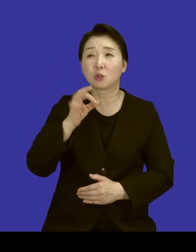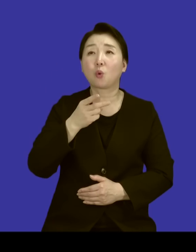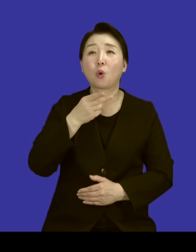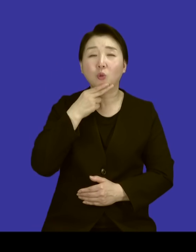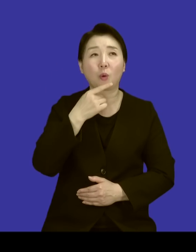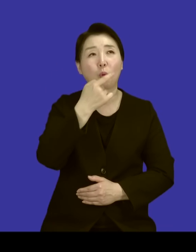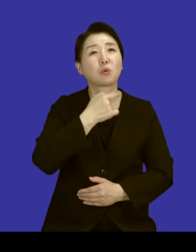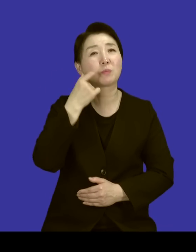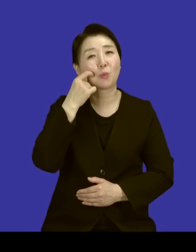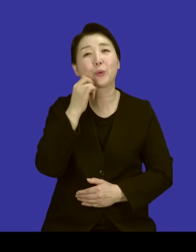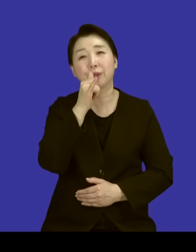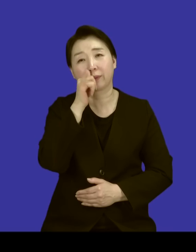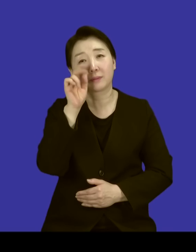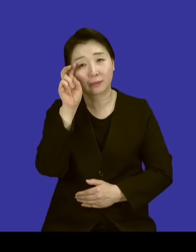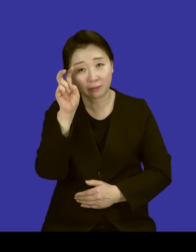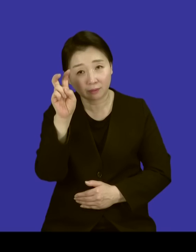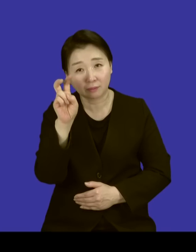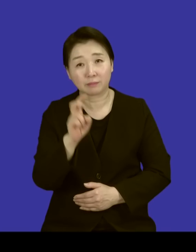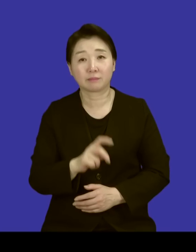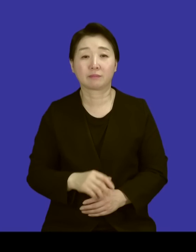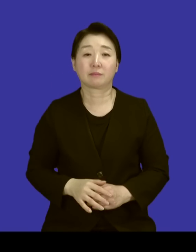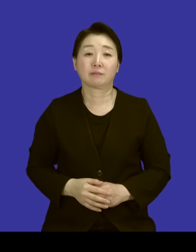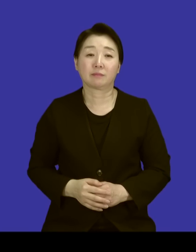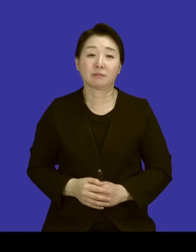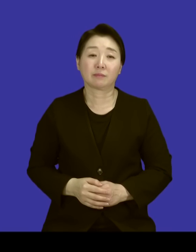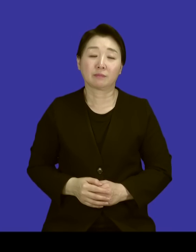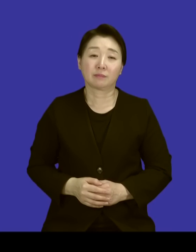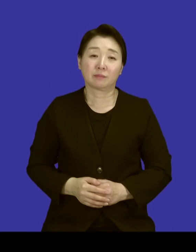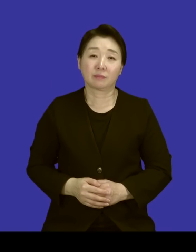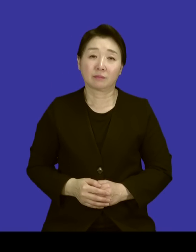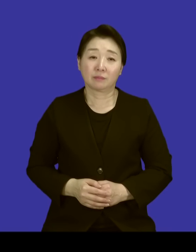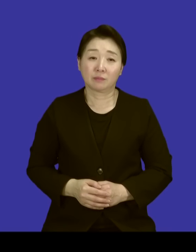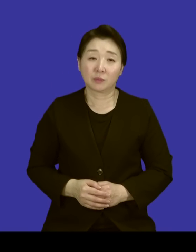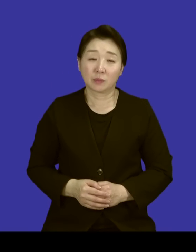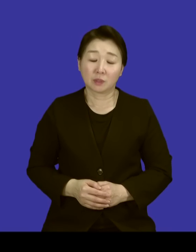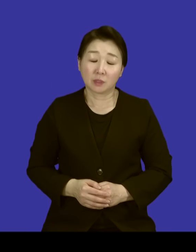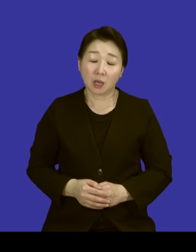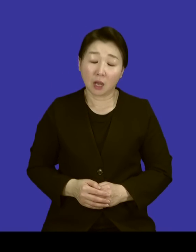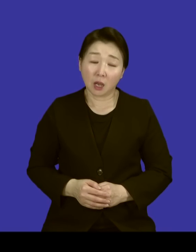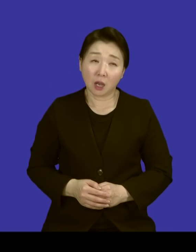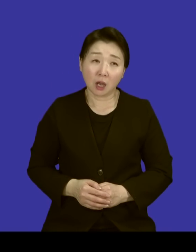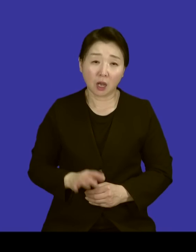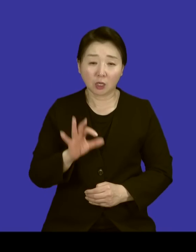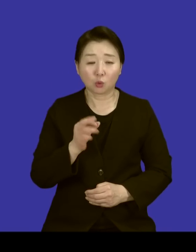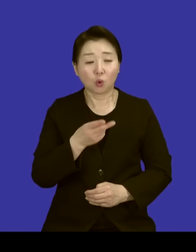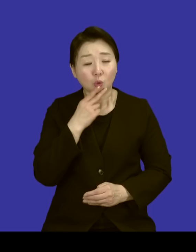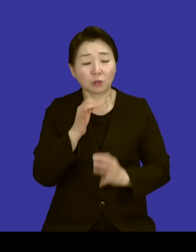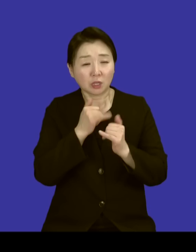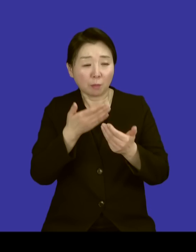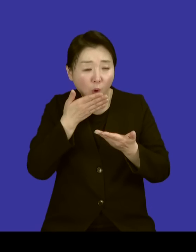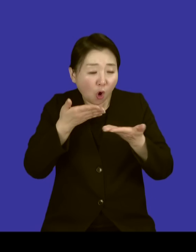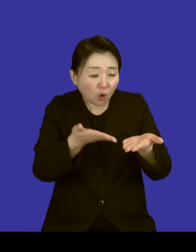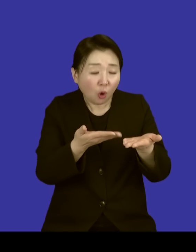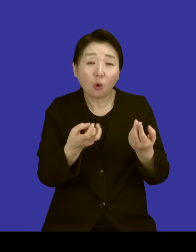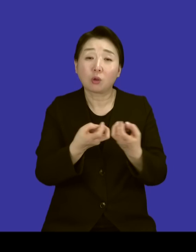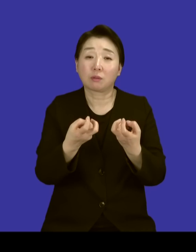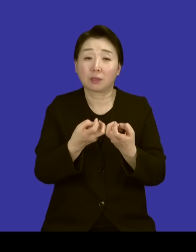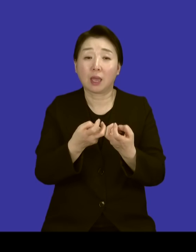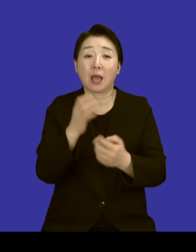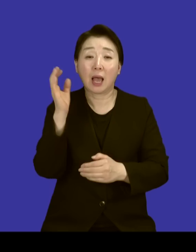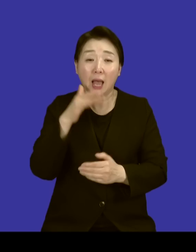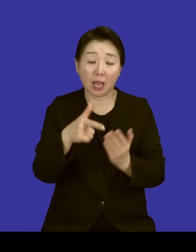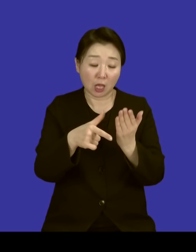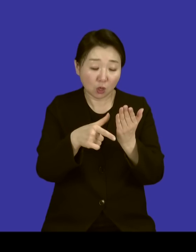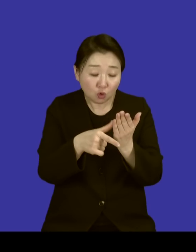분이 있겠구나, 예. 있을 수 있겠구나 생각이 드는 거예요. 그래서 이런 분들을 어떻게 먹이지? 생각하다가 아하,